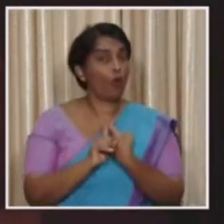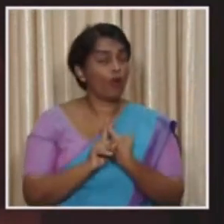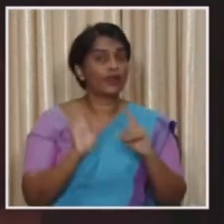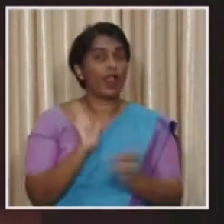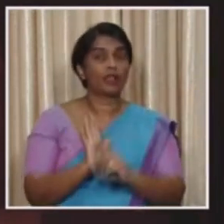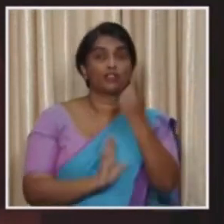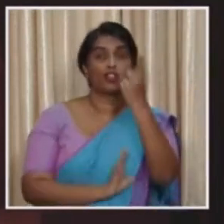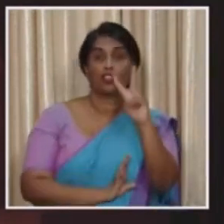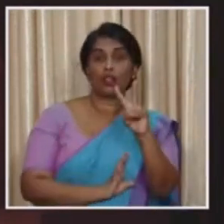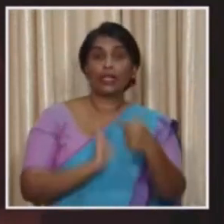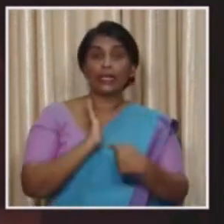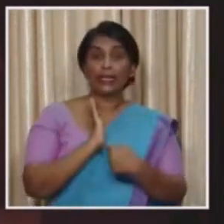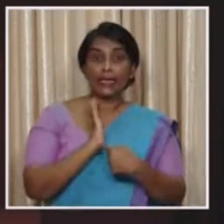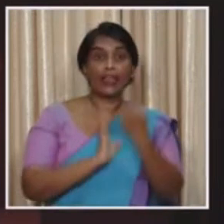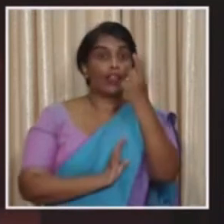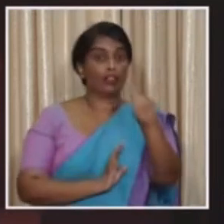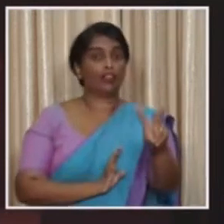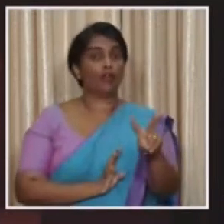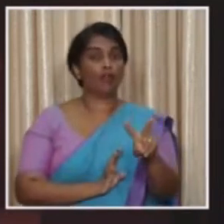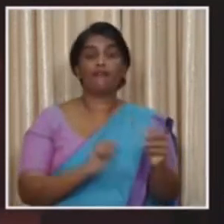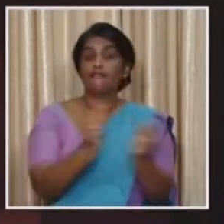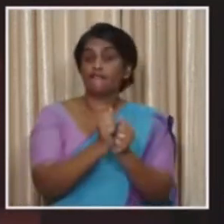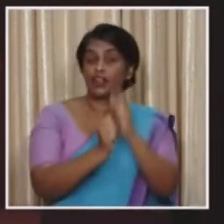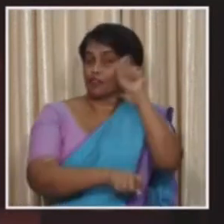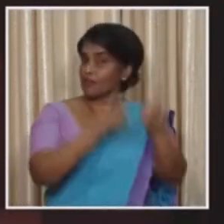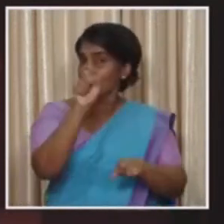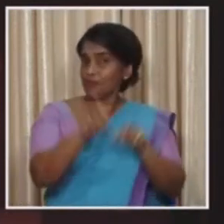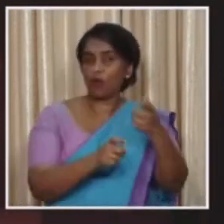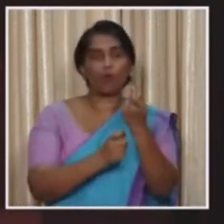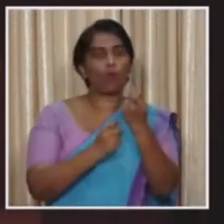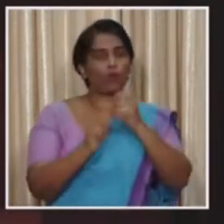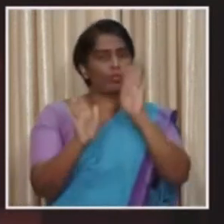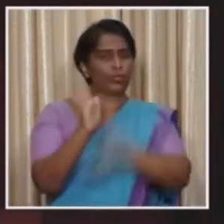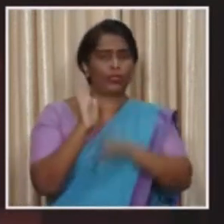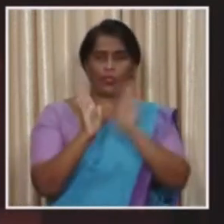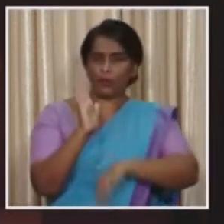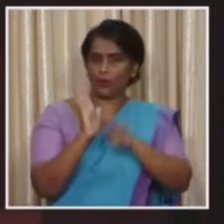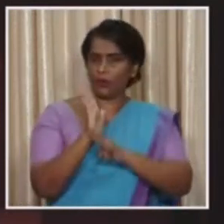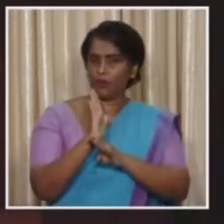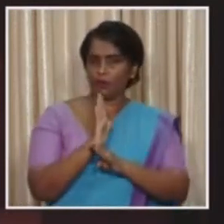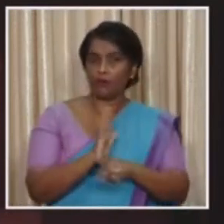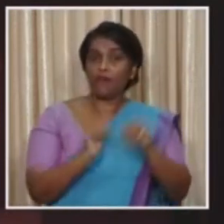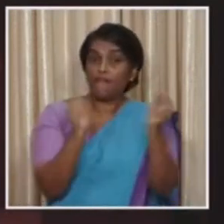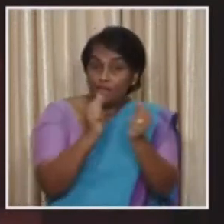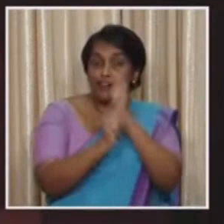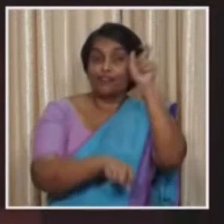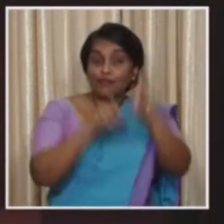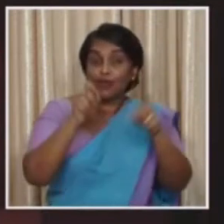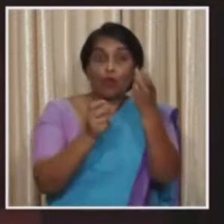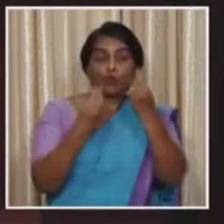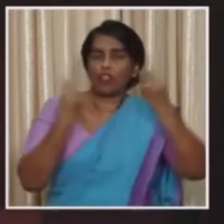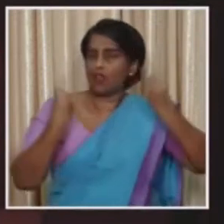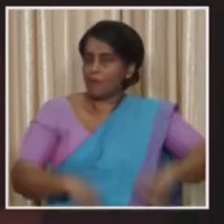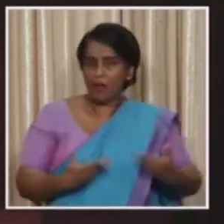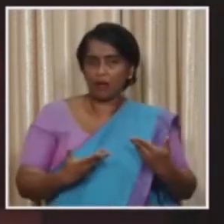12 ට්‍රිලියන 12 වැඩ කරන ජනතාවගේ මුදලින් කප්පාදු වෙනවයි කියලා. ඔබ වැඩ කරන ජනතාවට මුදල් අහිමි